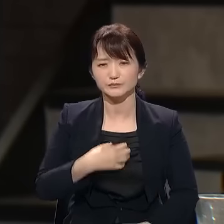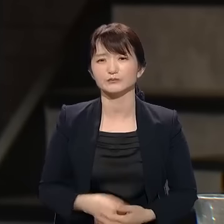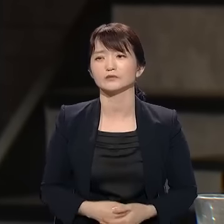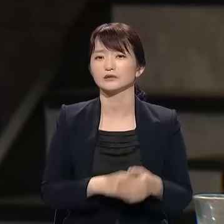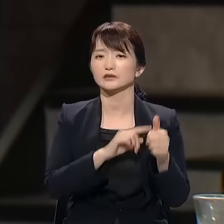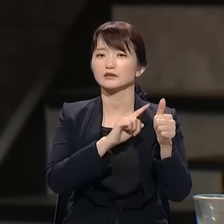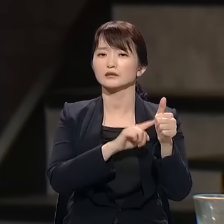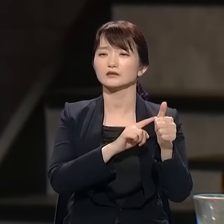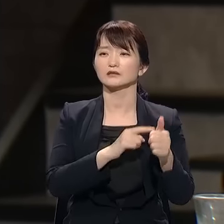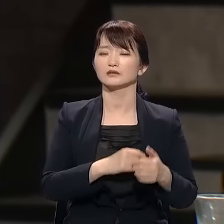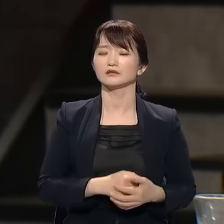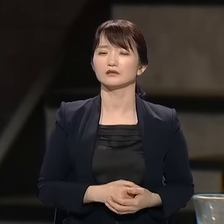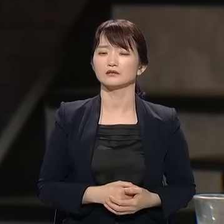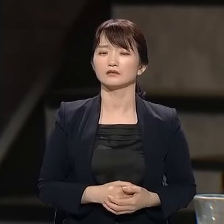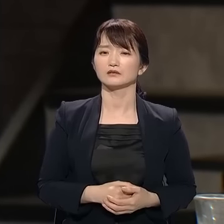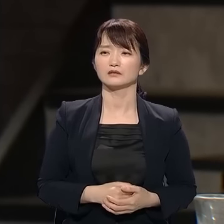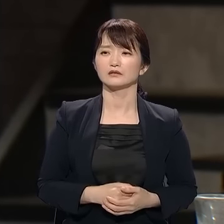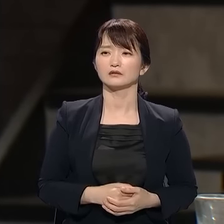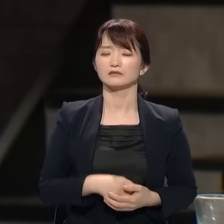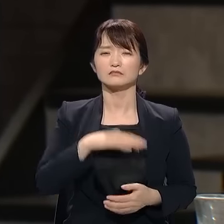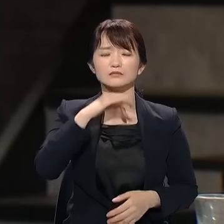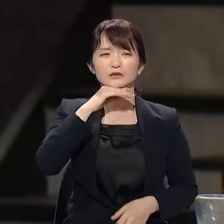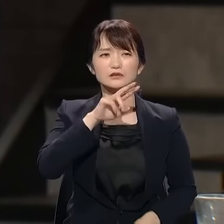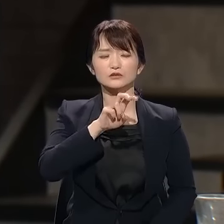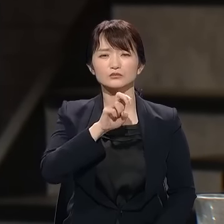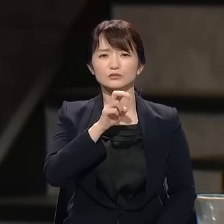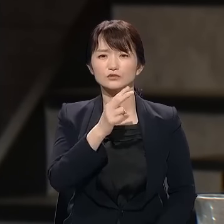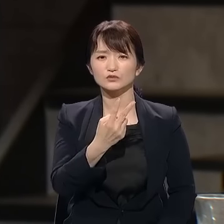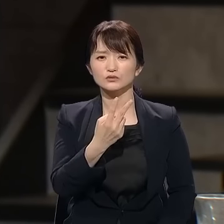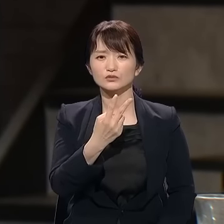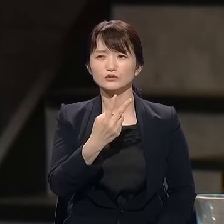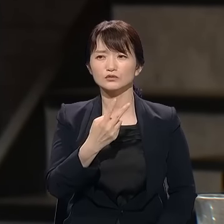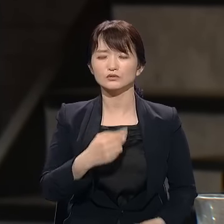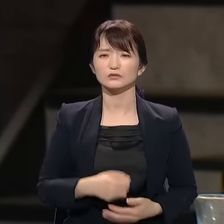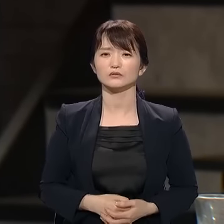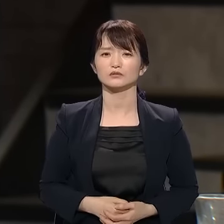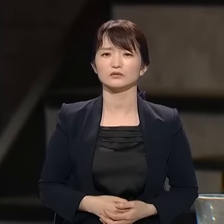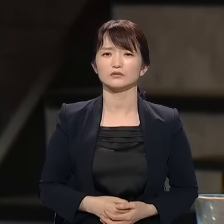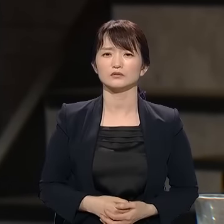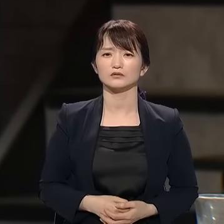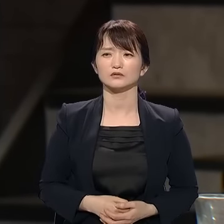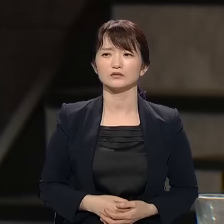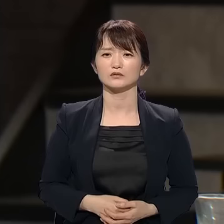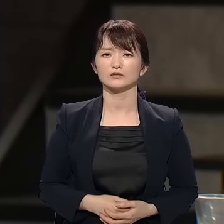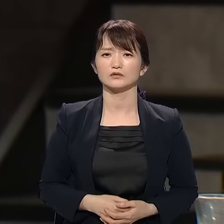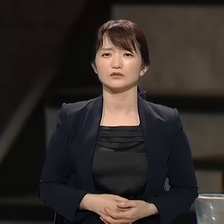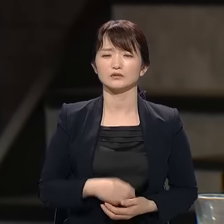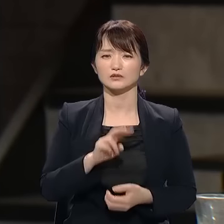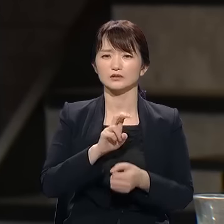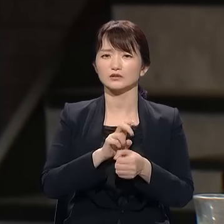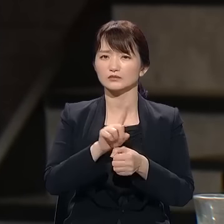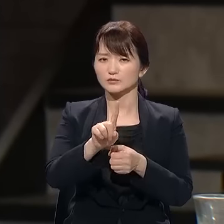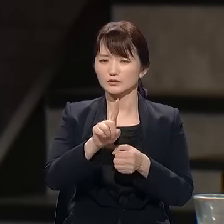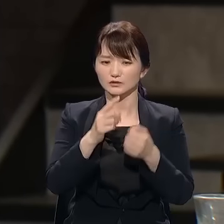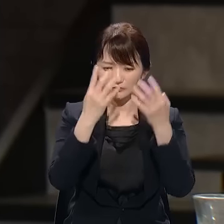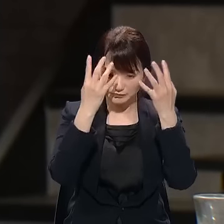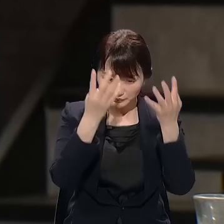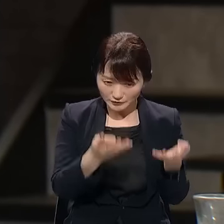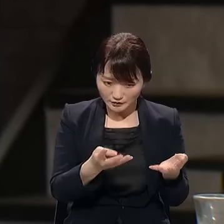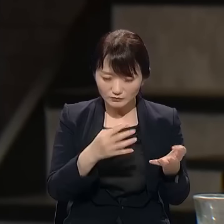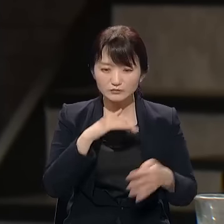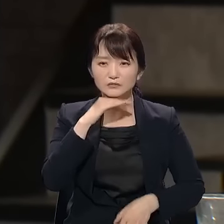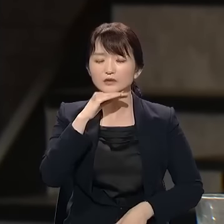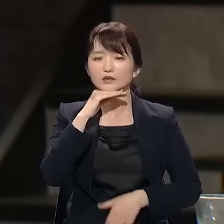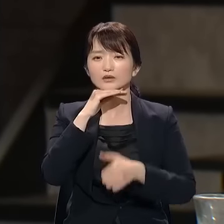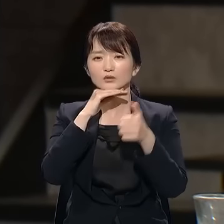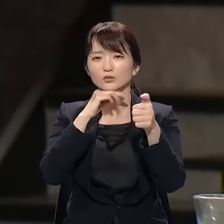사람이 어 그 당시에 22살이고 9년 전 사건이니까 앞으로 21년 뒤에 출소를 하게 되면은 이제 50대 초반이